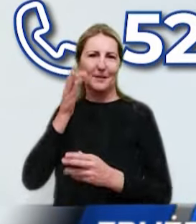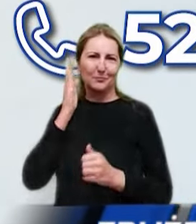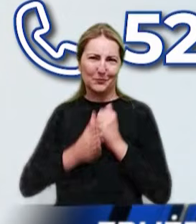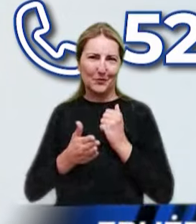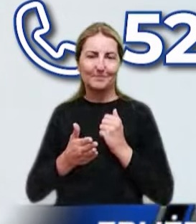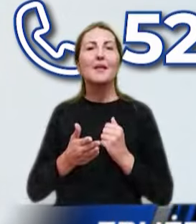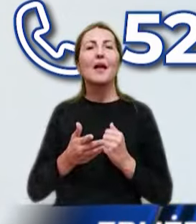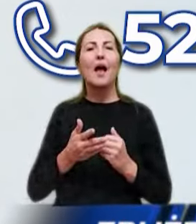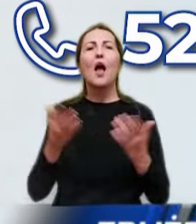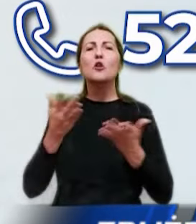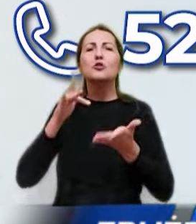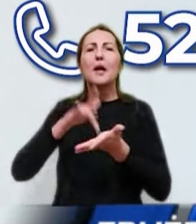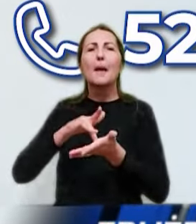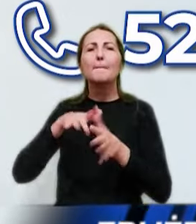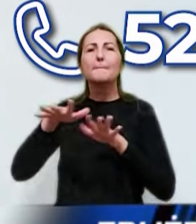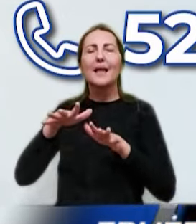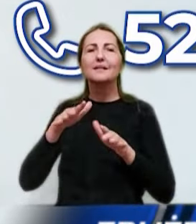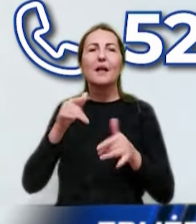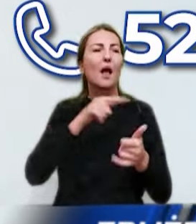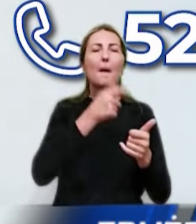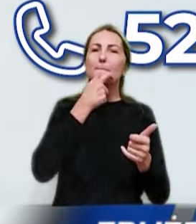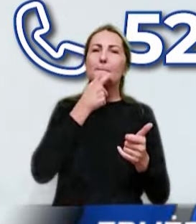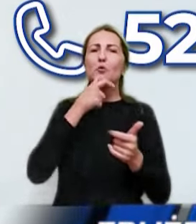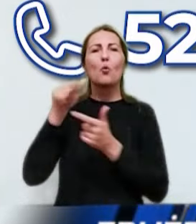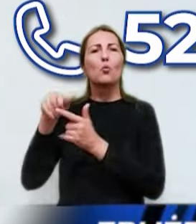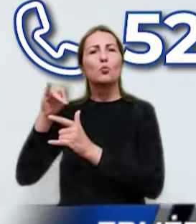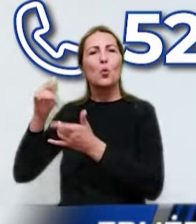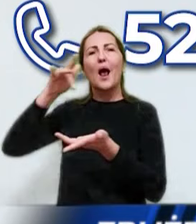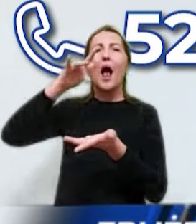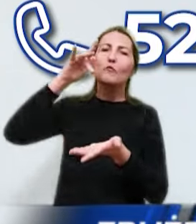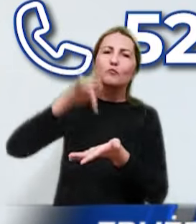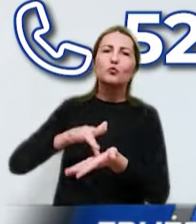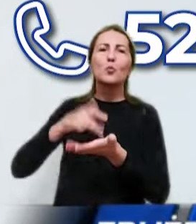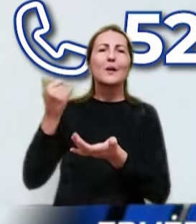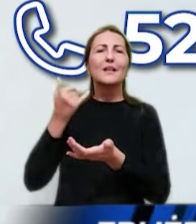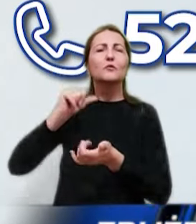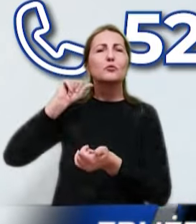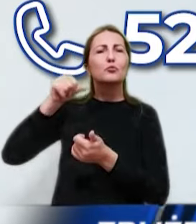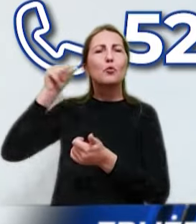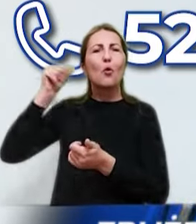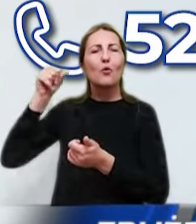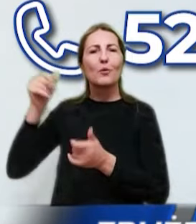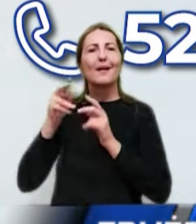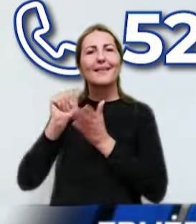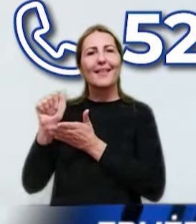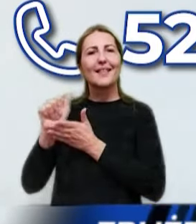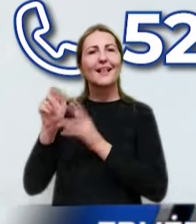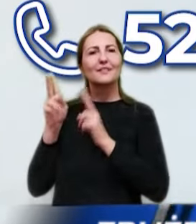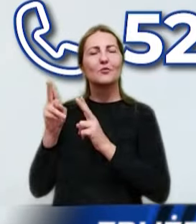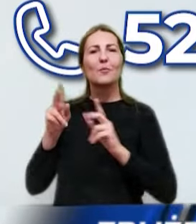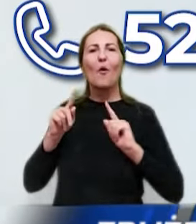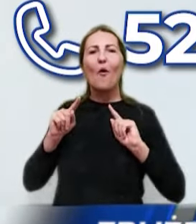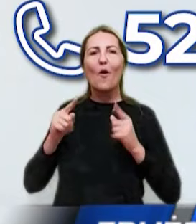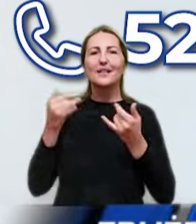jakiej miejscowości pomiędzy Bydgoszczą i Toruniem co roku 11 listopada jest organizowany Kujawsko-Pomorski